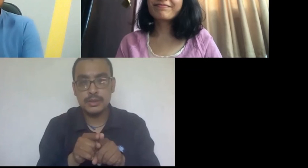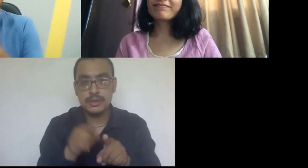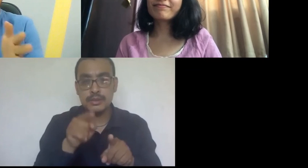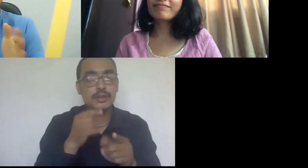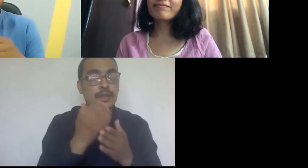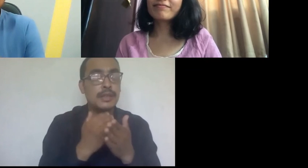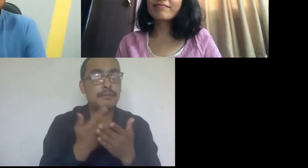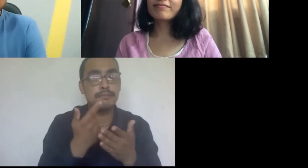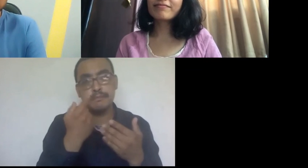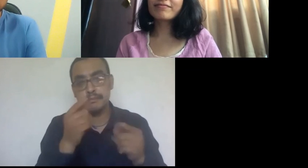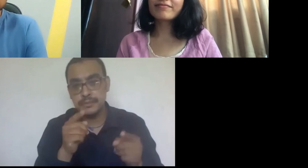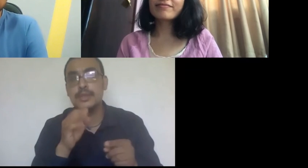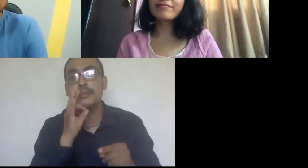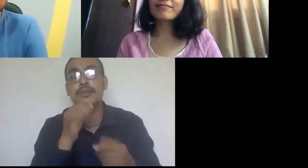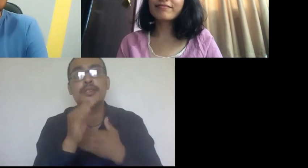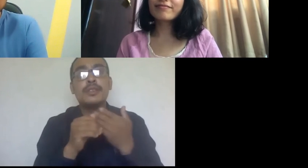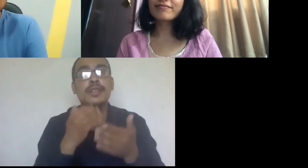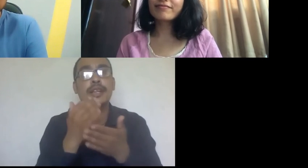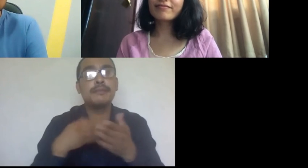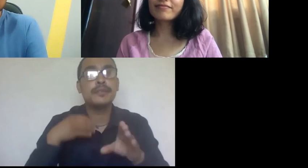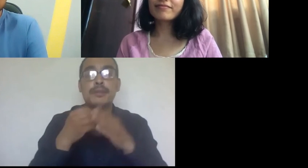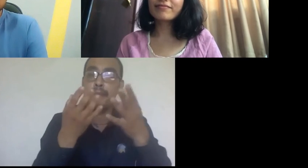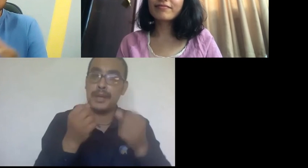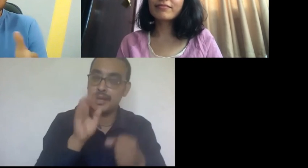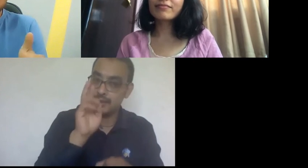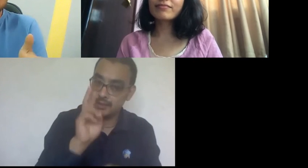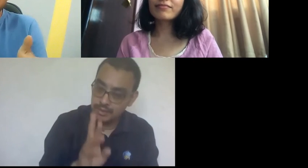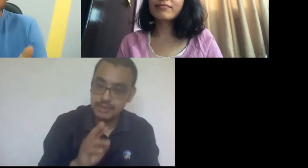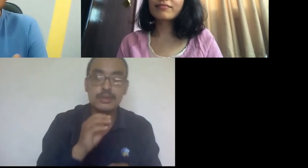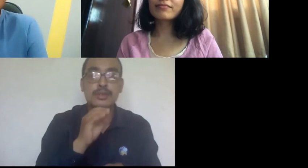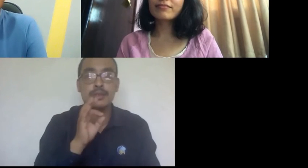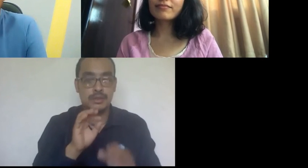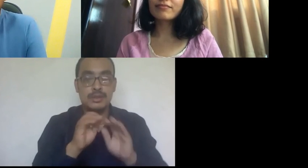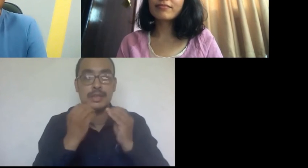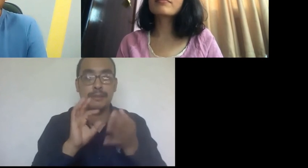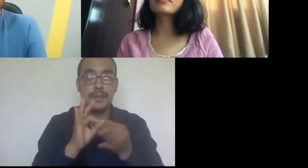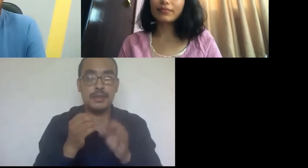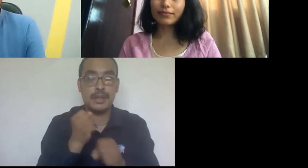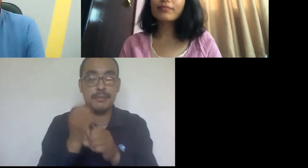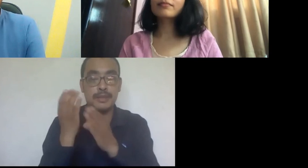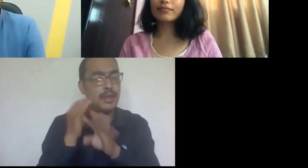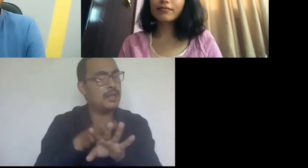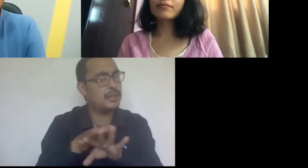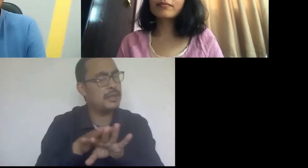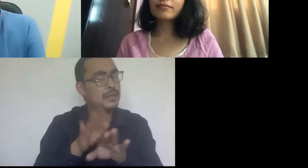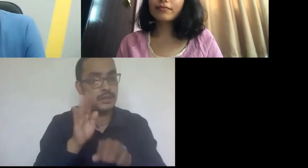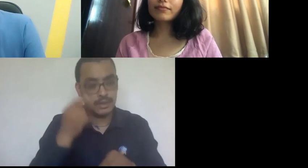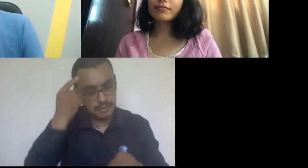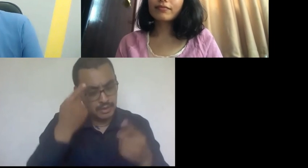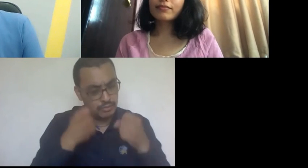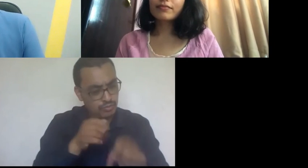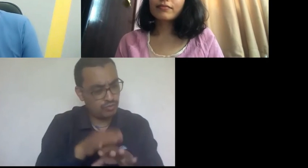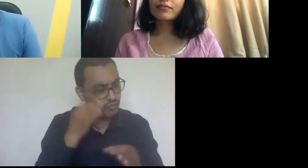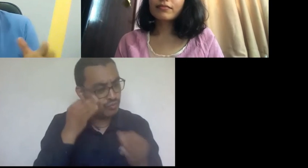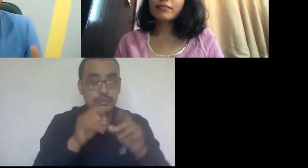पाएँ, यही जुमको कारणले तपाईँहरूसँग फेसबुकमा लाइभ जोडिन पाइरहेको छु। सोसियल मिडियाको रोल धेरै नै छ। यति भन्दै मानसिक स्वास्थ्यमा अब पनि ध्यान